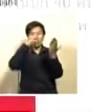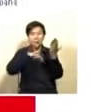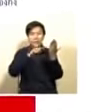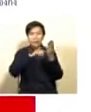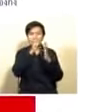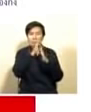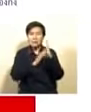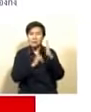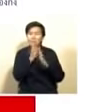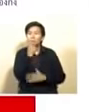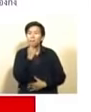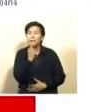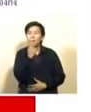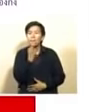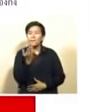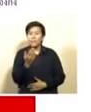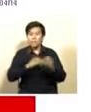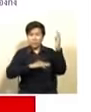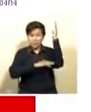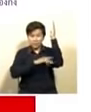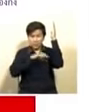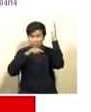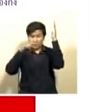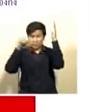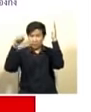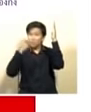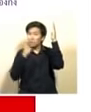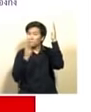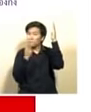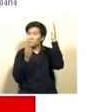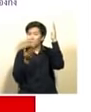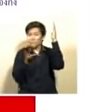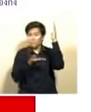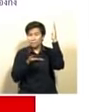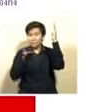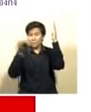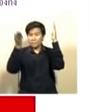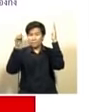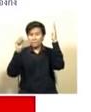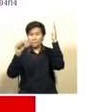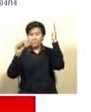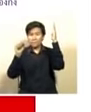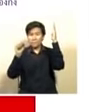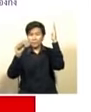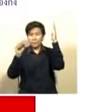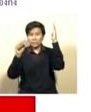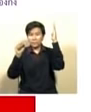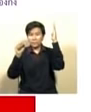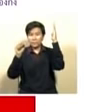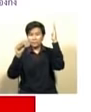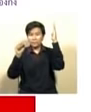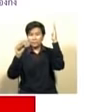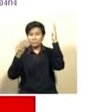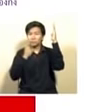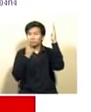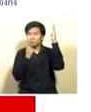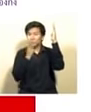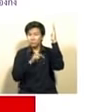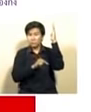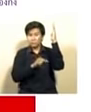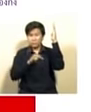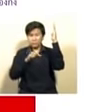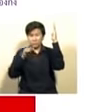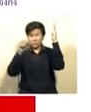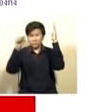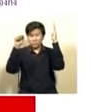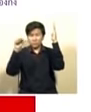มีตัวเลขนะฮะตรงนี้นะครับเป็นเส้นสีแดงนะครับก็ยังมีแนวโน้มทะยานขึ้นอยู่นะ